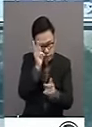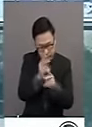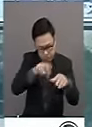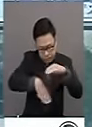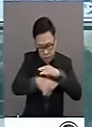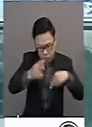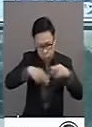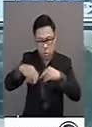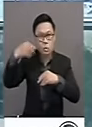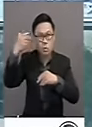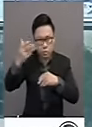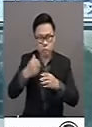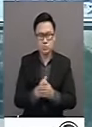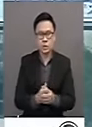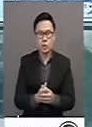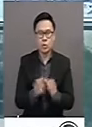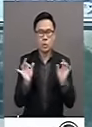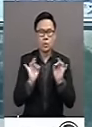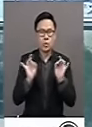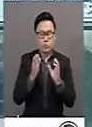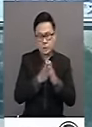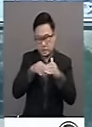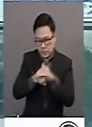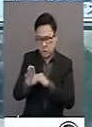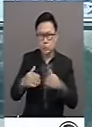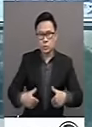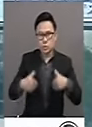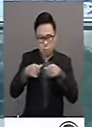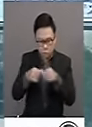จสอบจากทางเจ้าหน้าที่ก่อนนะคะ ก็ถือว่าเคราะห์ดีนะคะที่สามารถเอาชีวิตรอดออกมาได้ค่ะ